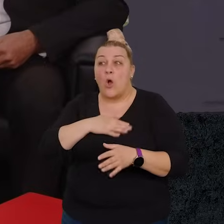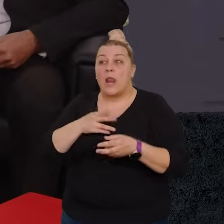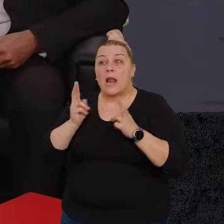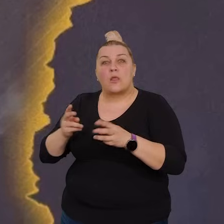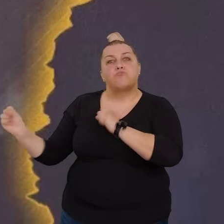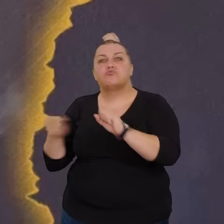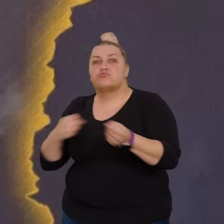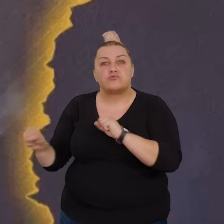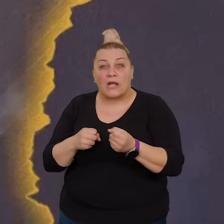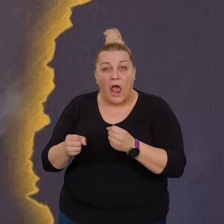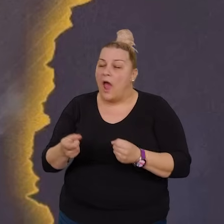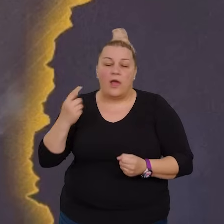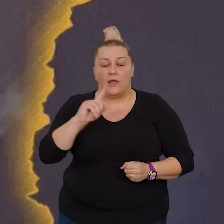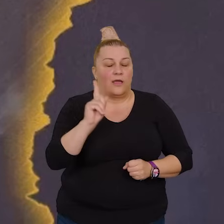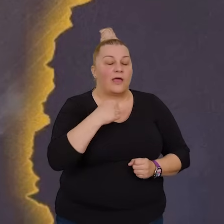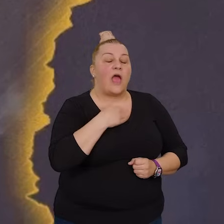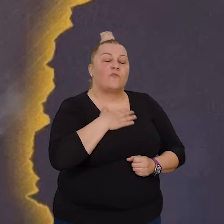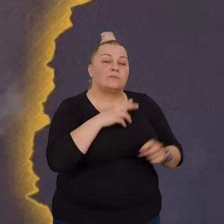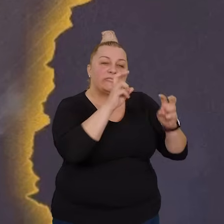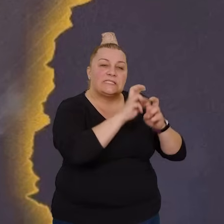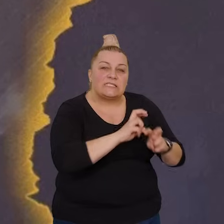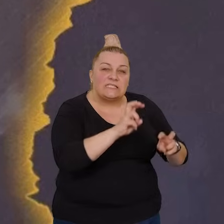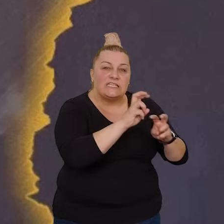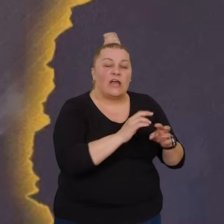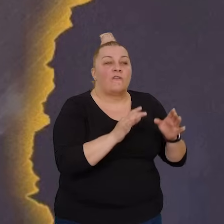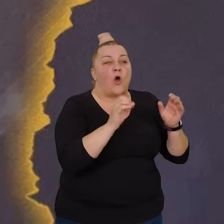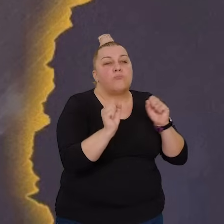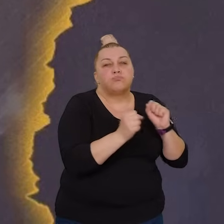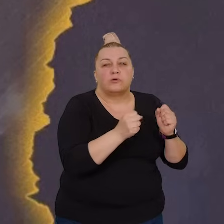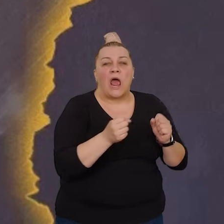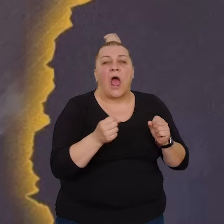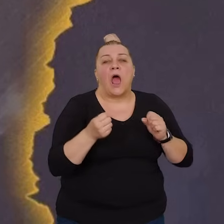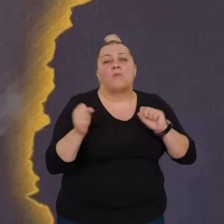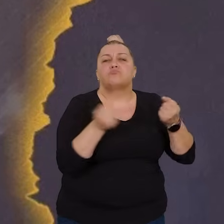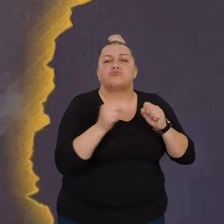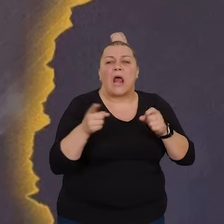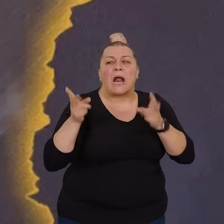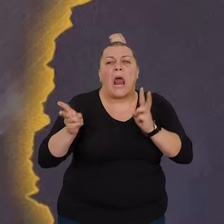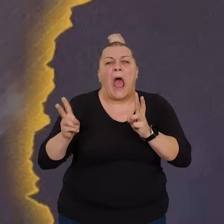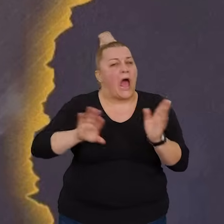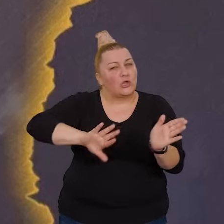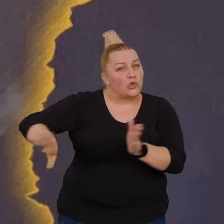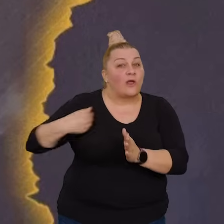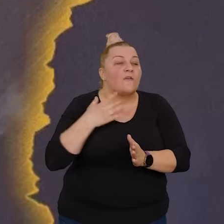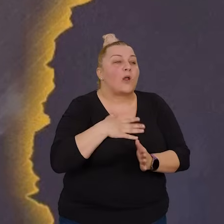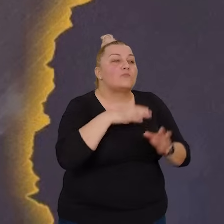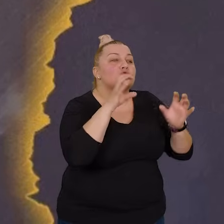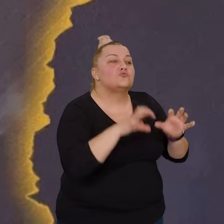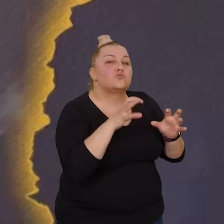sivo vrijeme koje je za mene vagnerijanski snažno. Ja buru ne volim jer je hladna i to je nešto čega sam se riješio davno kad sam odavno